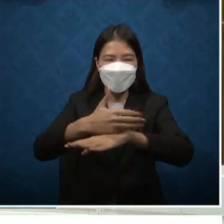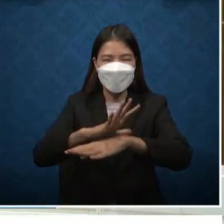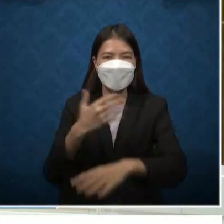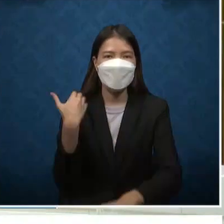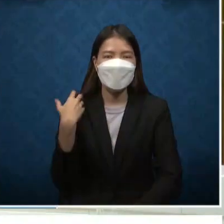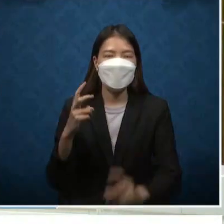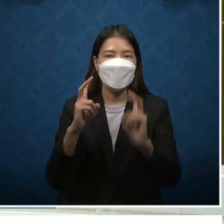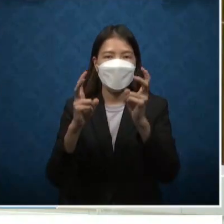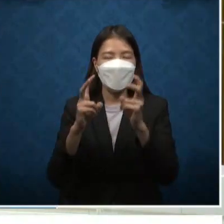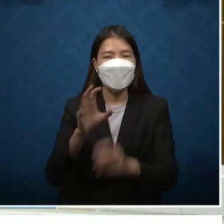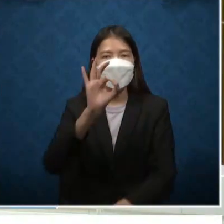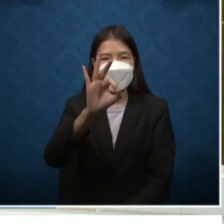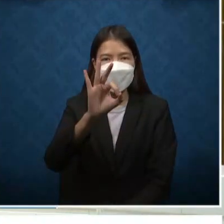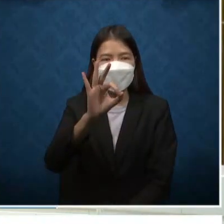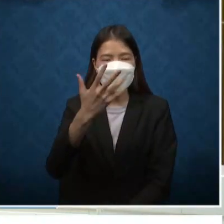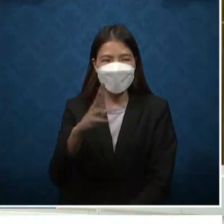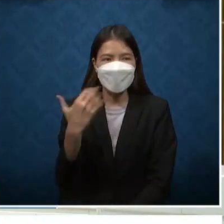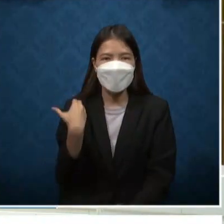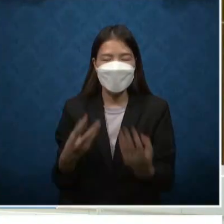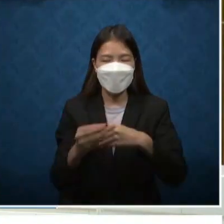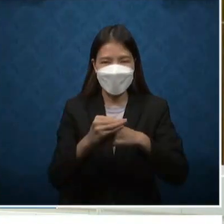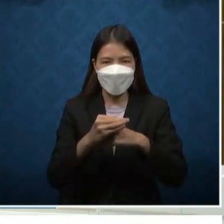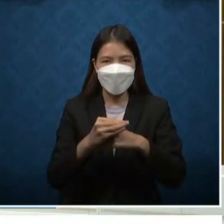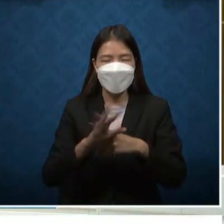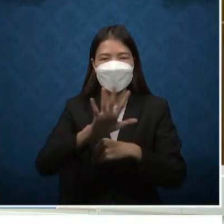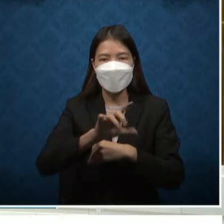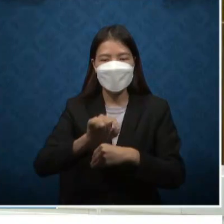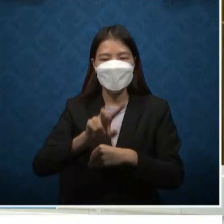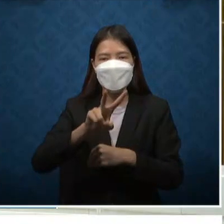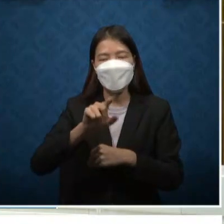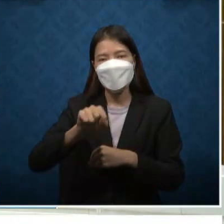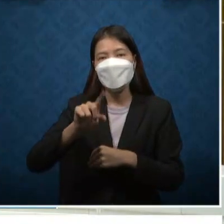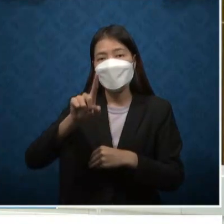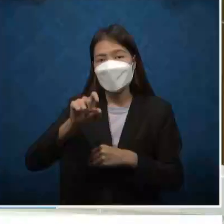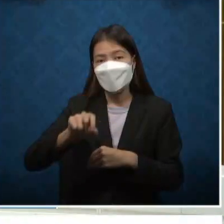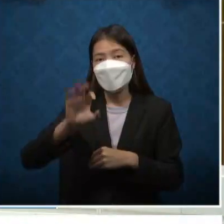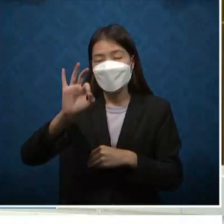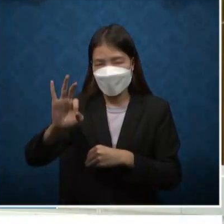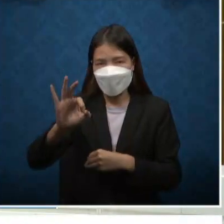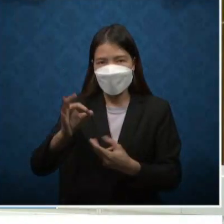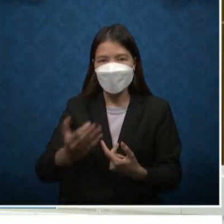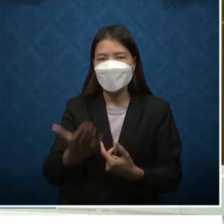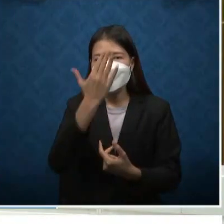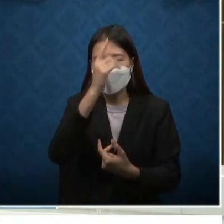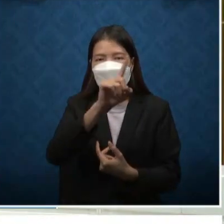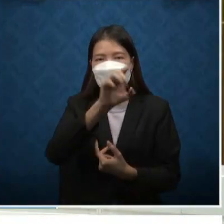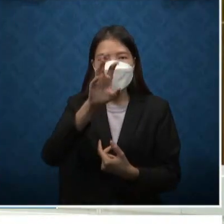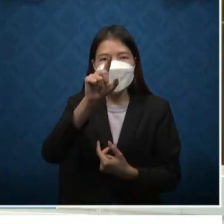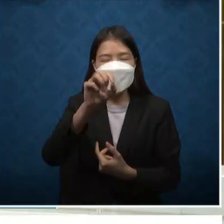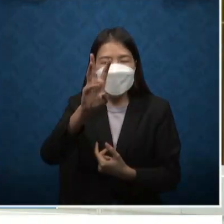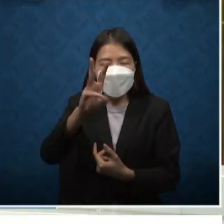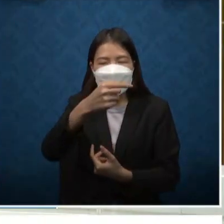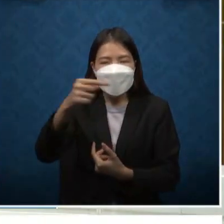นะครับ2 บทท 5 เพิ่มข้อ 5.2.1.9 หน้า 126 ถึง